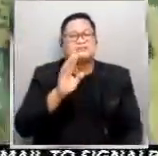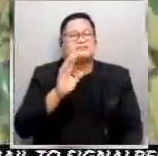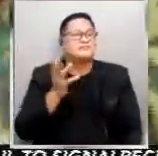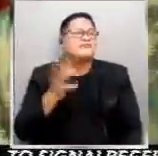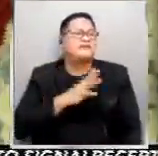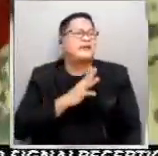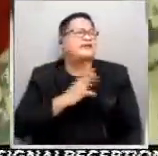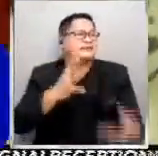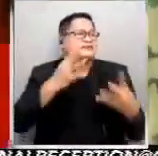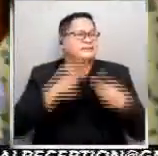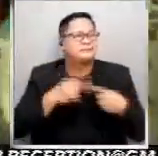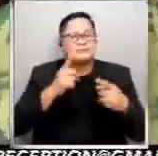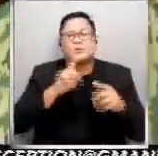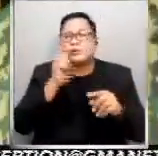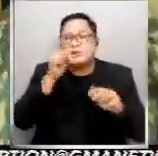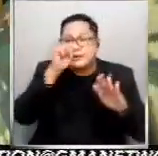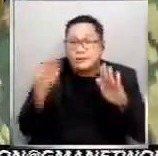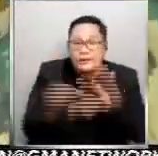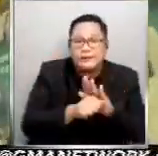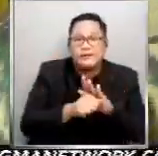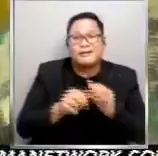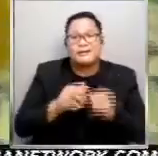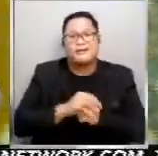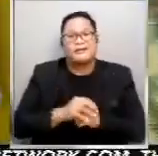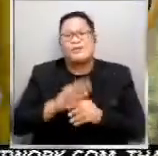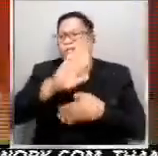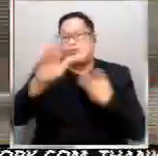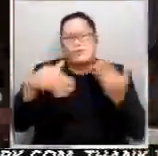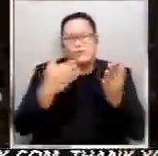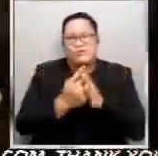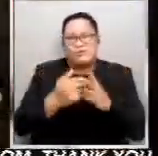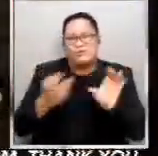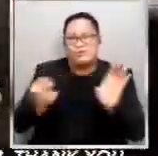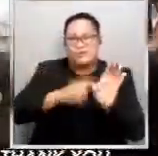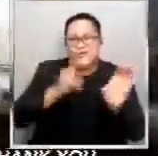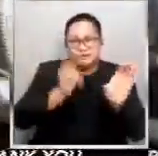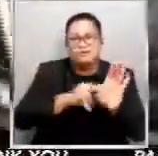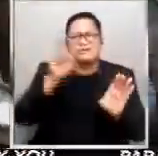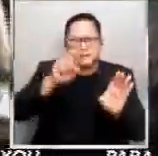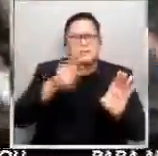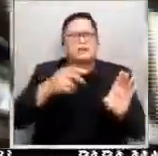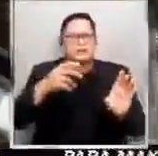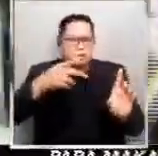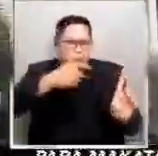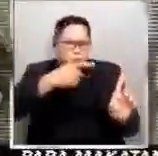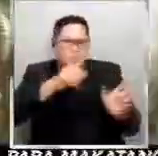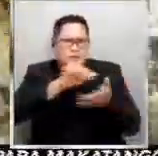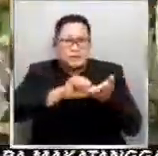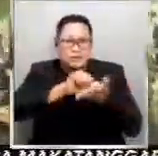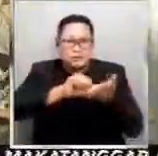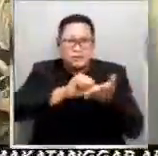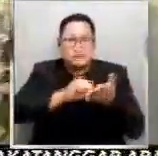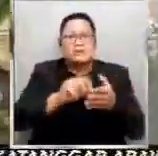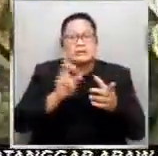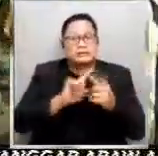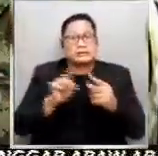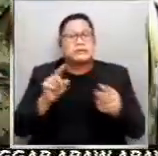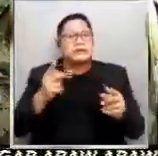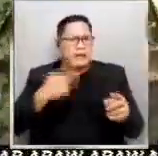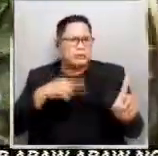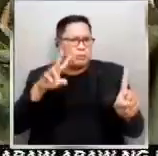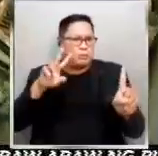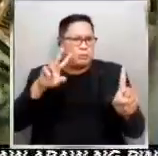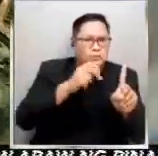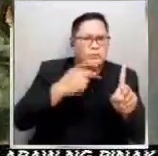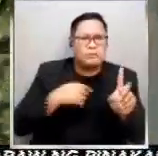lamang. Lahat na pwedeng hinawakan ng mga pasahero, isprayan ninyo. Dikit-dikit na pasahero rin ang nakita ng HPG at